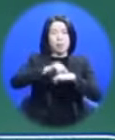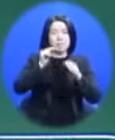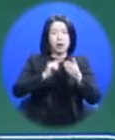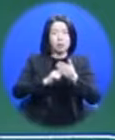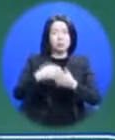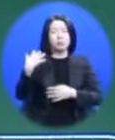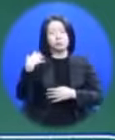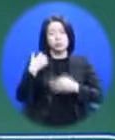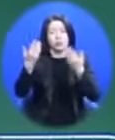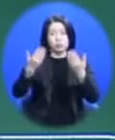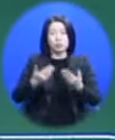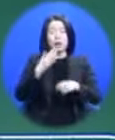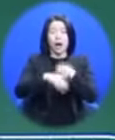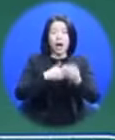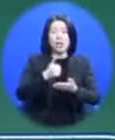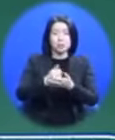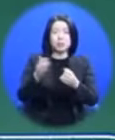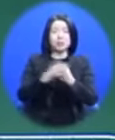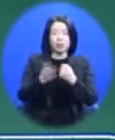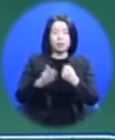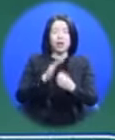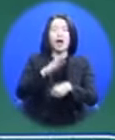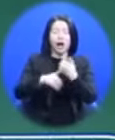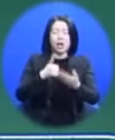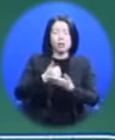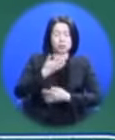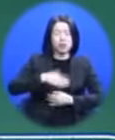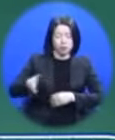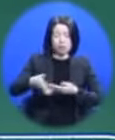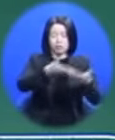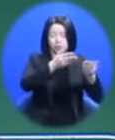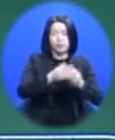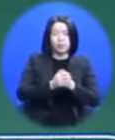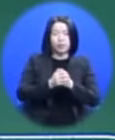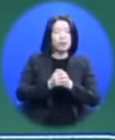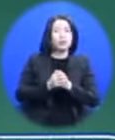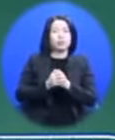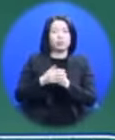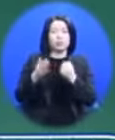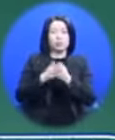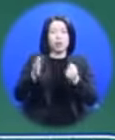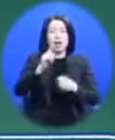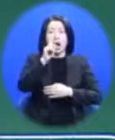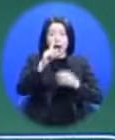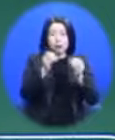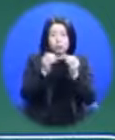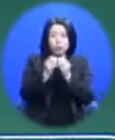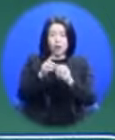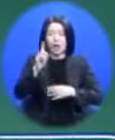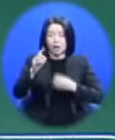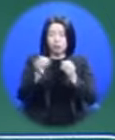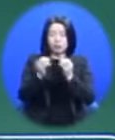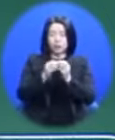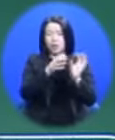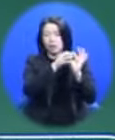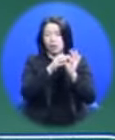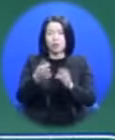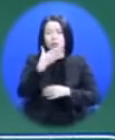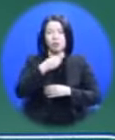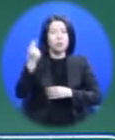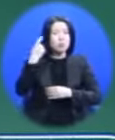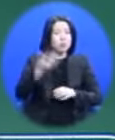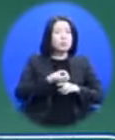부담을 주신 분도 하나님이시니까 하나님이 알아서 하십시오. 그러는 제가 한 문장 한 문장 계속해서 복음을